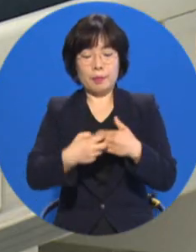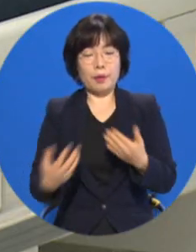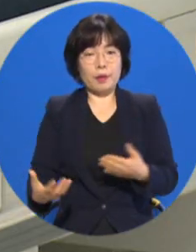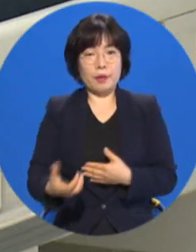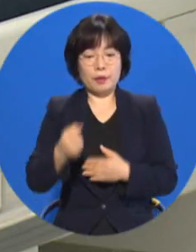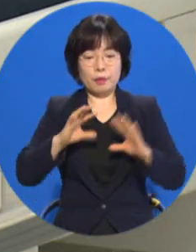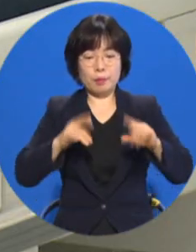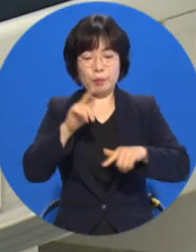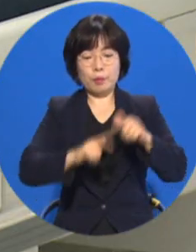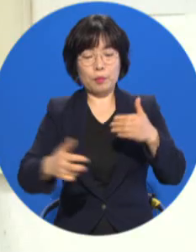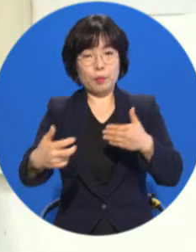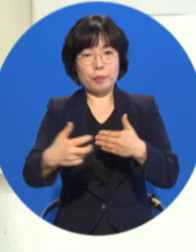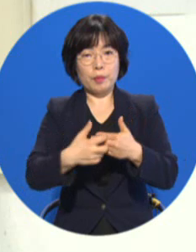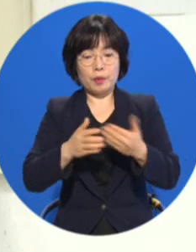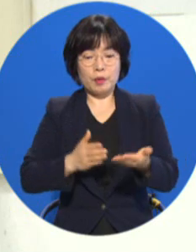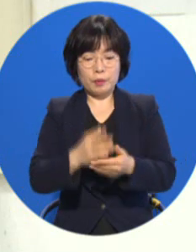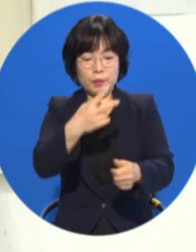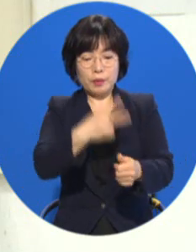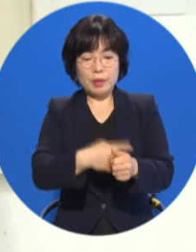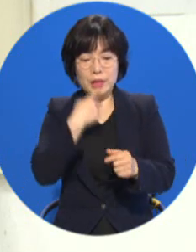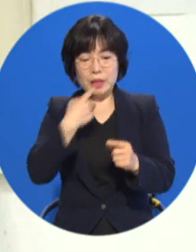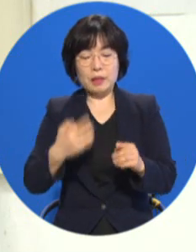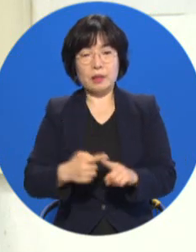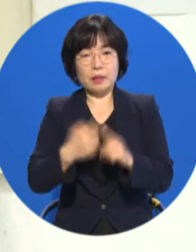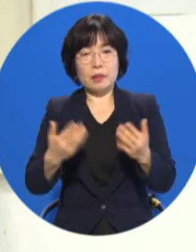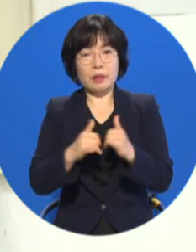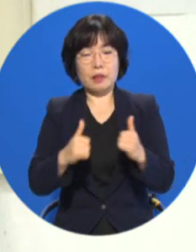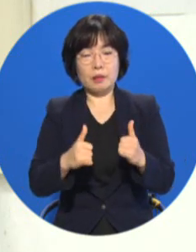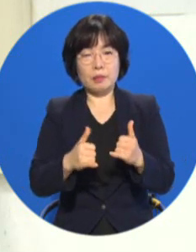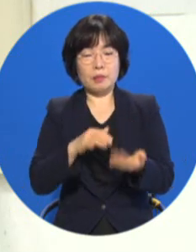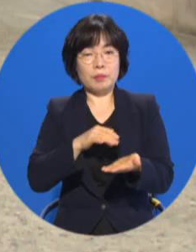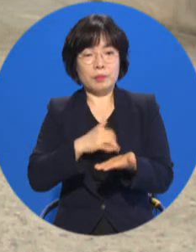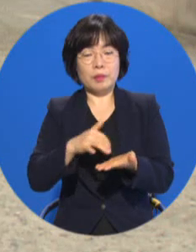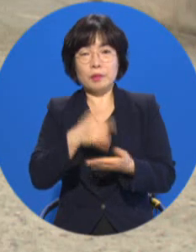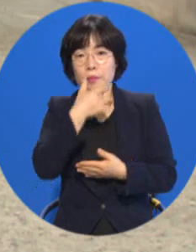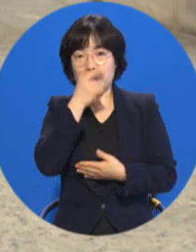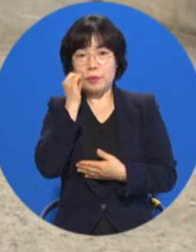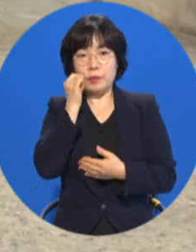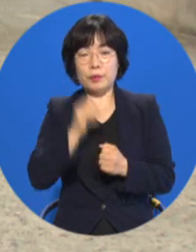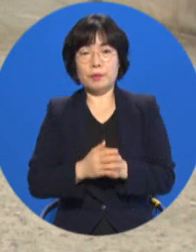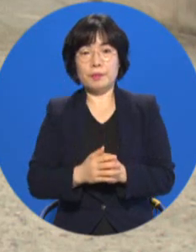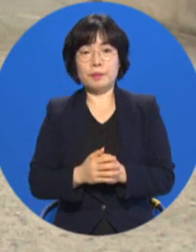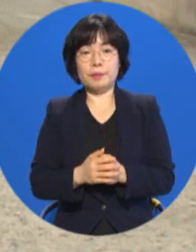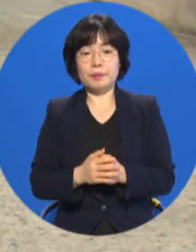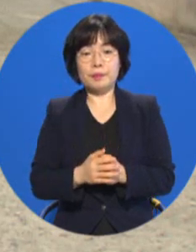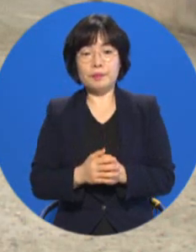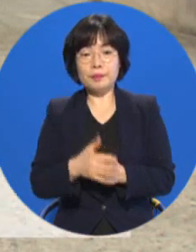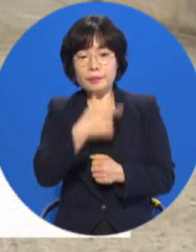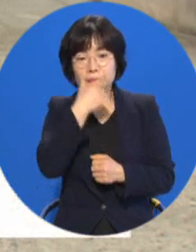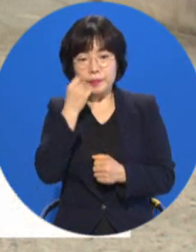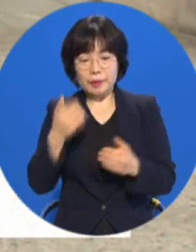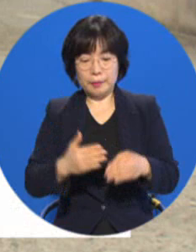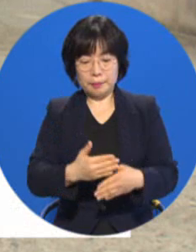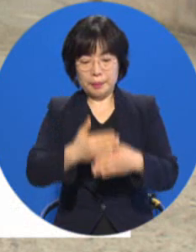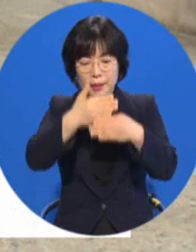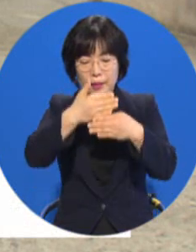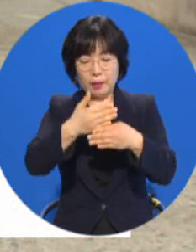보유한 국립목포병원은 전문의와 간호 인력이 없어 무용지물입니다. 절대적으로 부족한